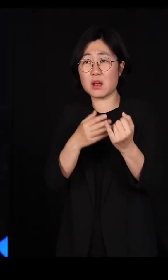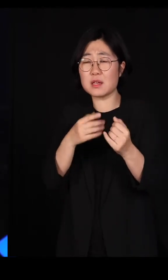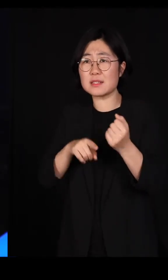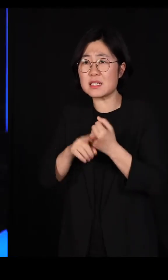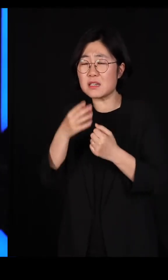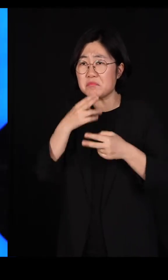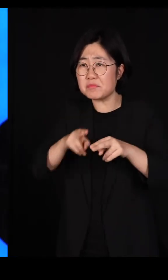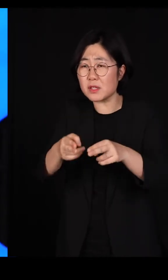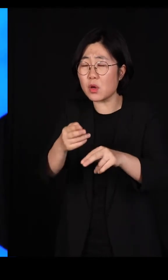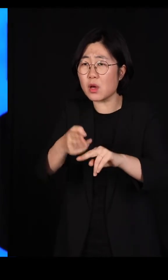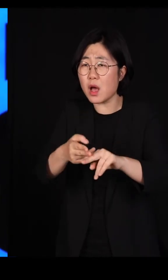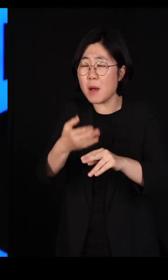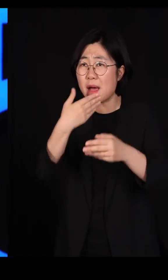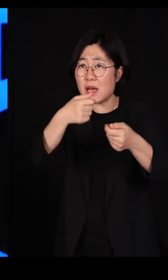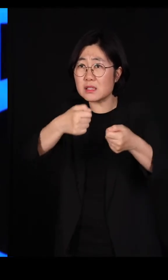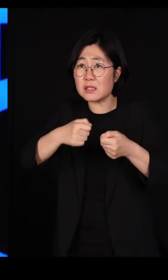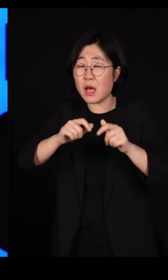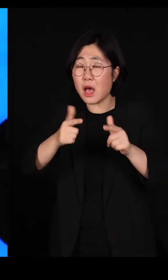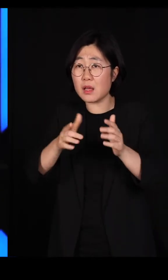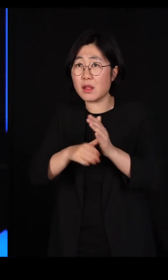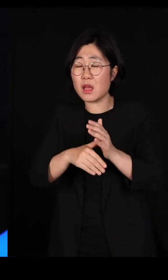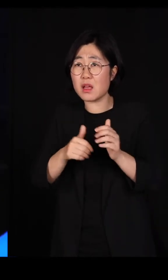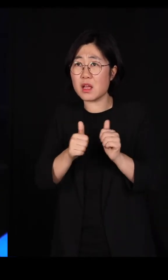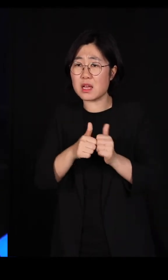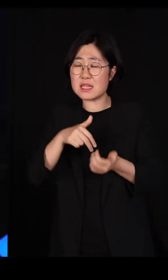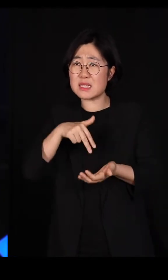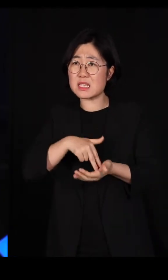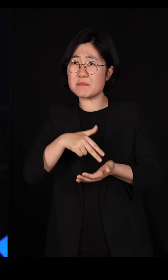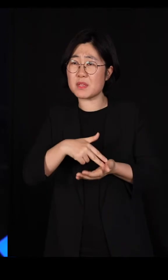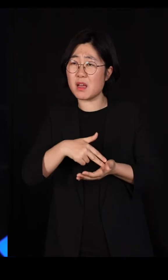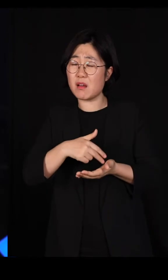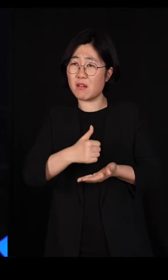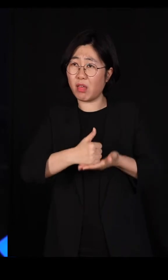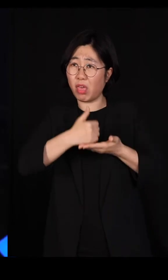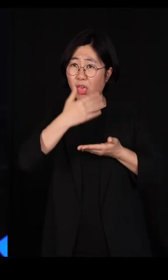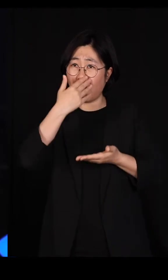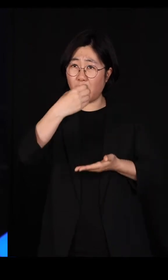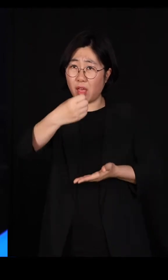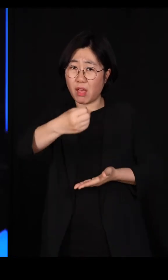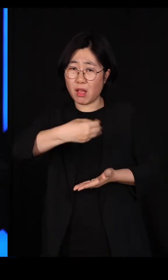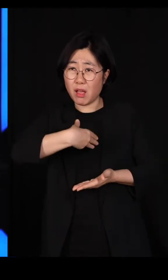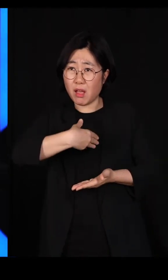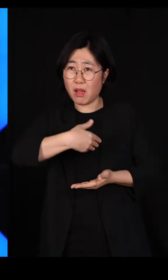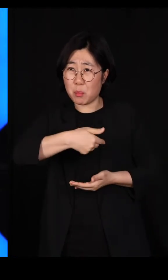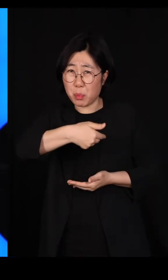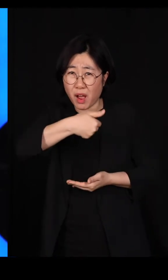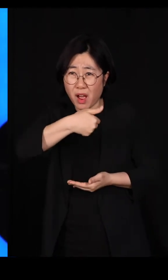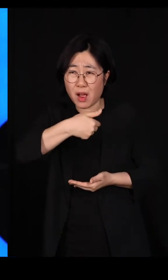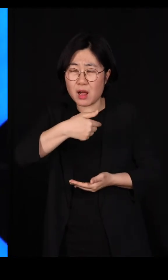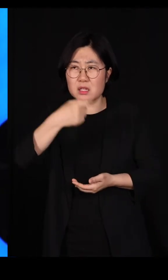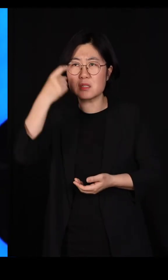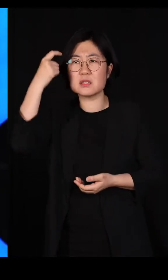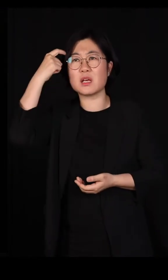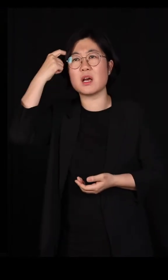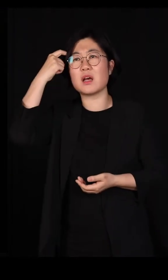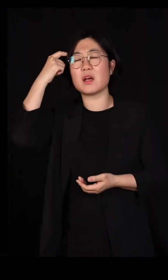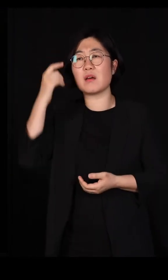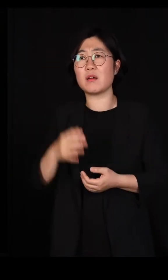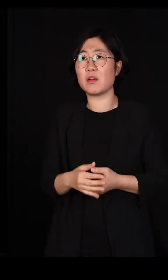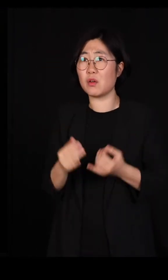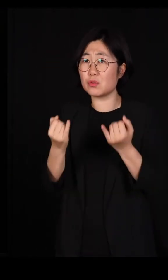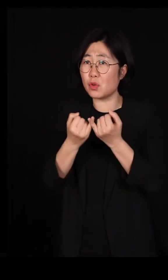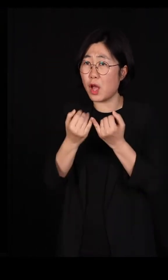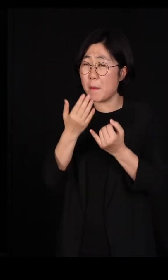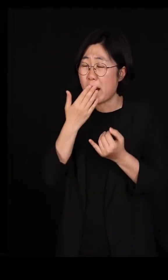해야 하는데 하지 않았을 때 '내가 남성으로서 존중받지 못했다. 나를 무시했다.' 이렇게 생각하는 거예요. 여성을